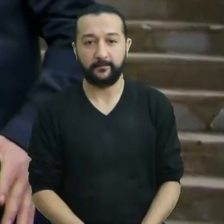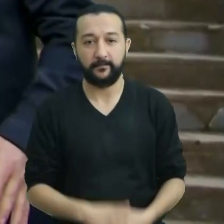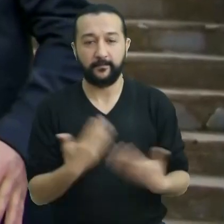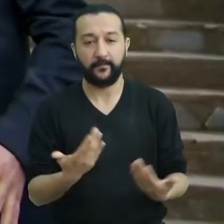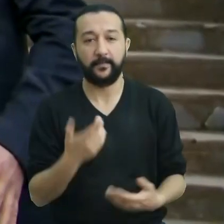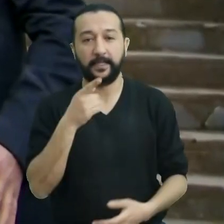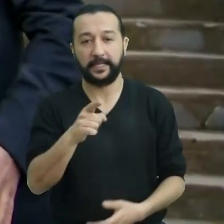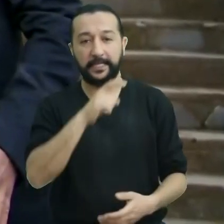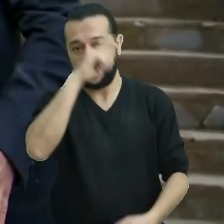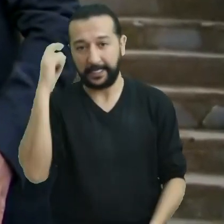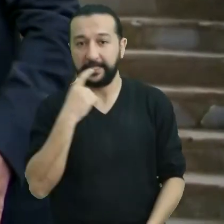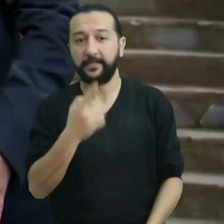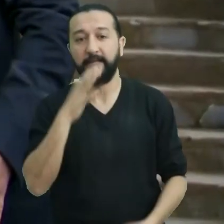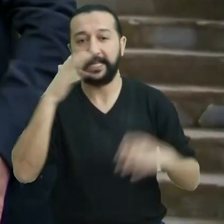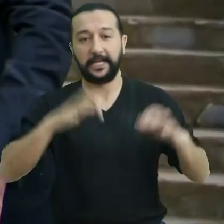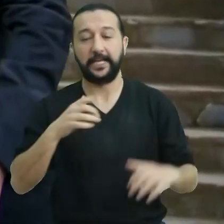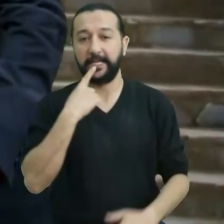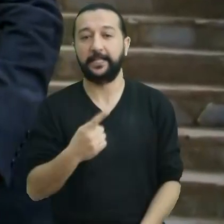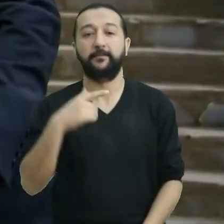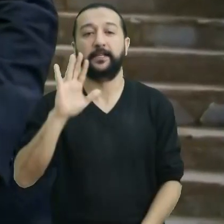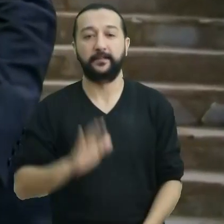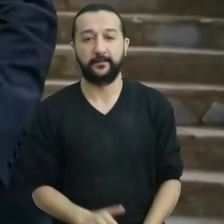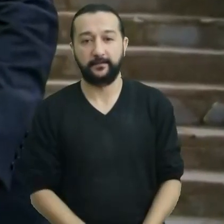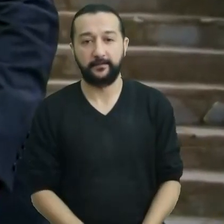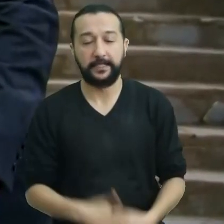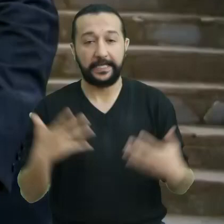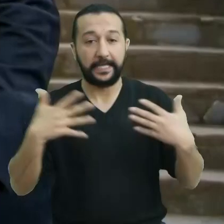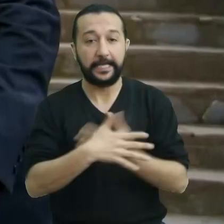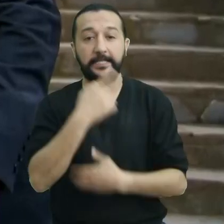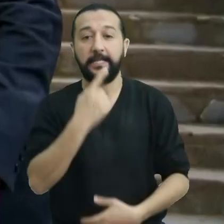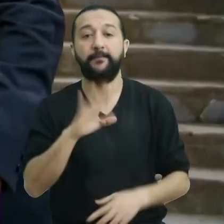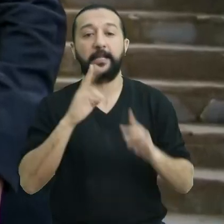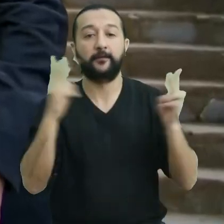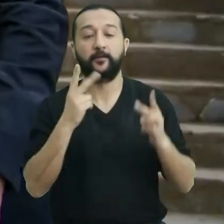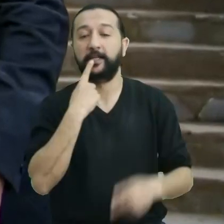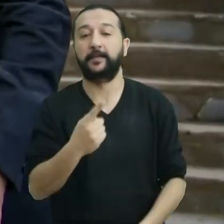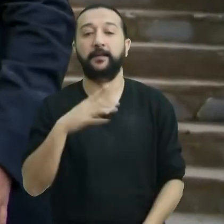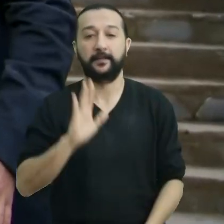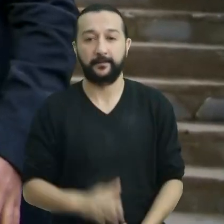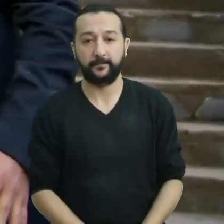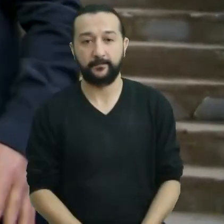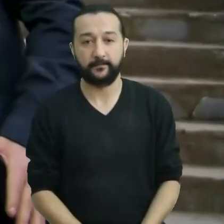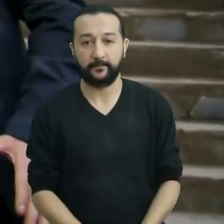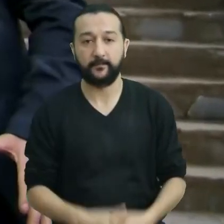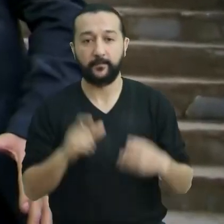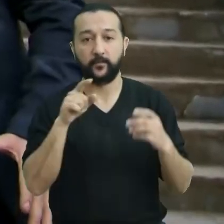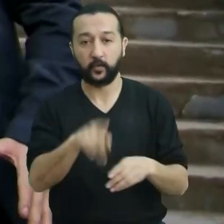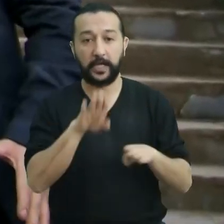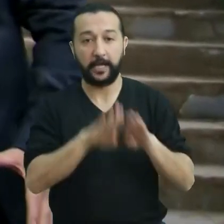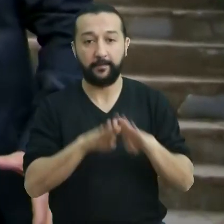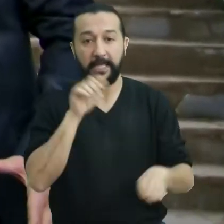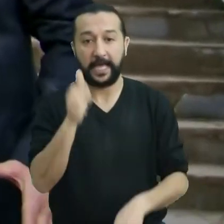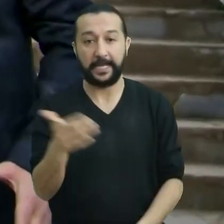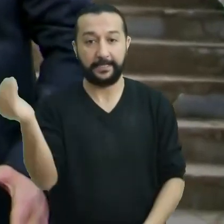Yaz demedi, kış demedi. Gece demedi, gündüz demedi. Şu kapıdan